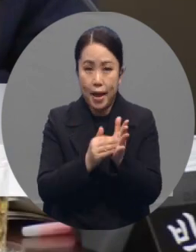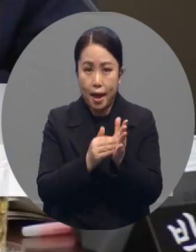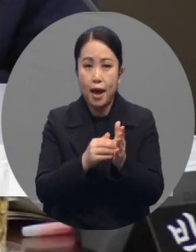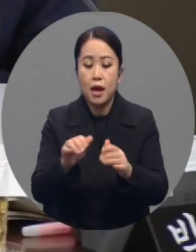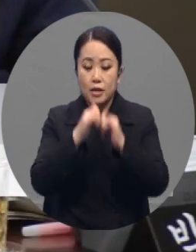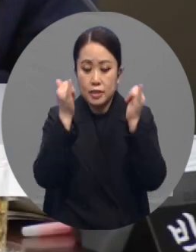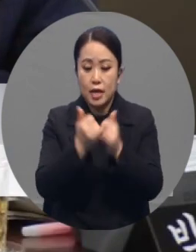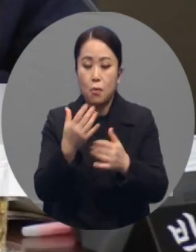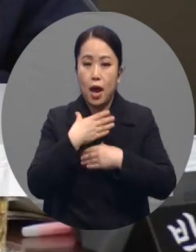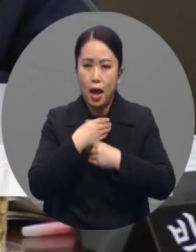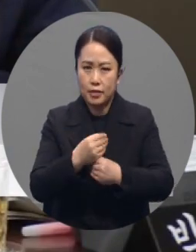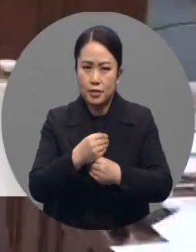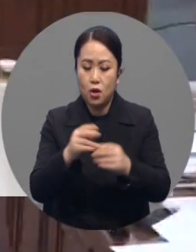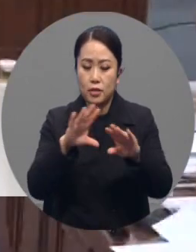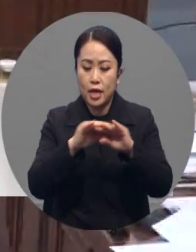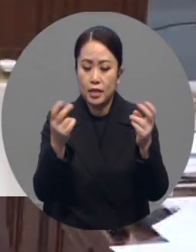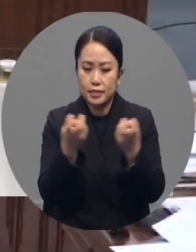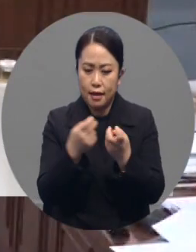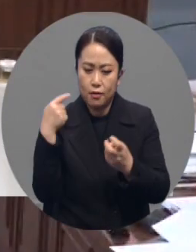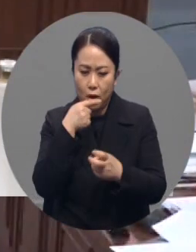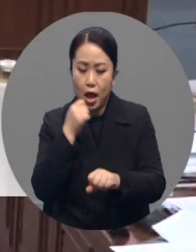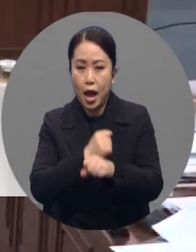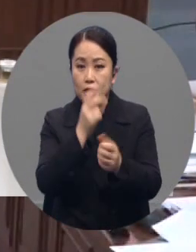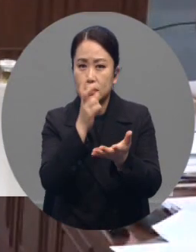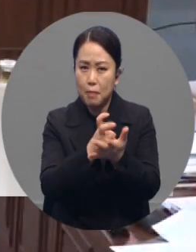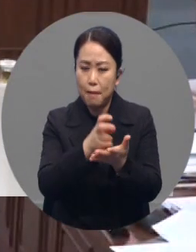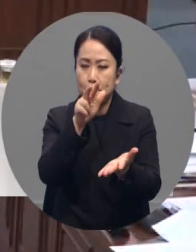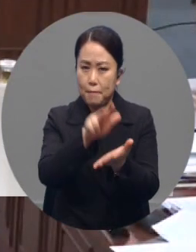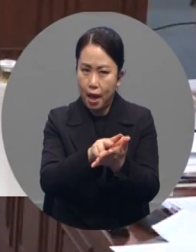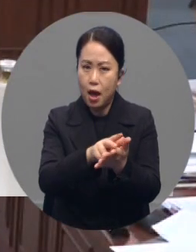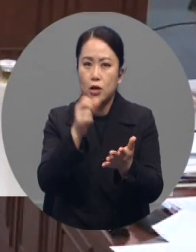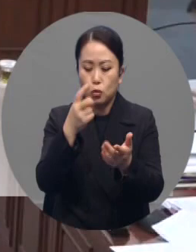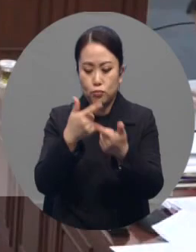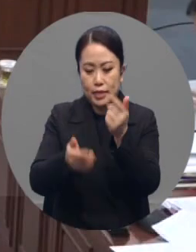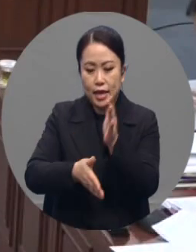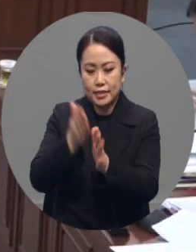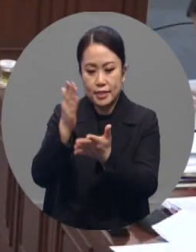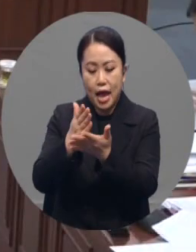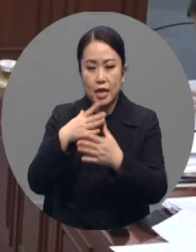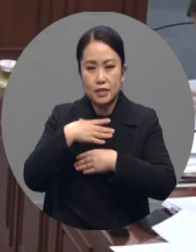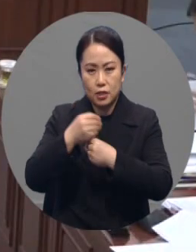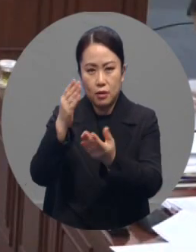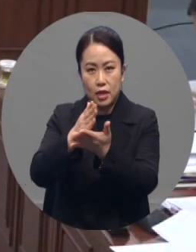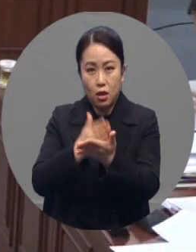안전대책을 강화하는 조례를 제정하고 부산시의 안전 매뉴얼을 점검할 예정입니다.